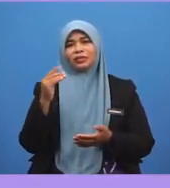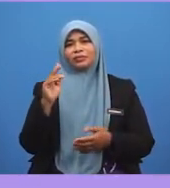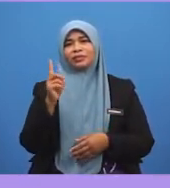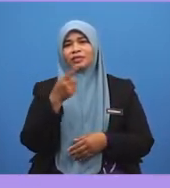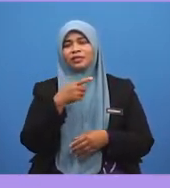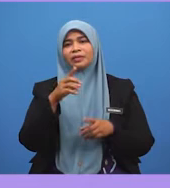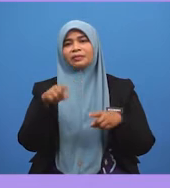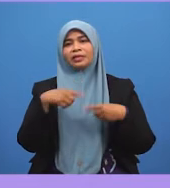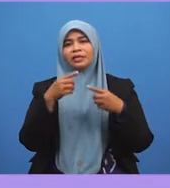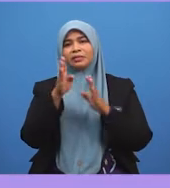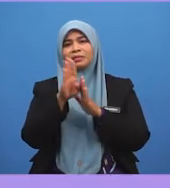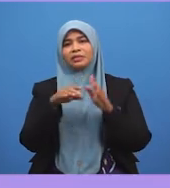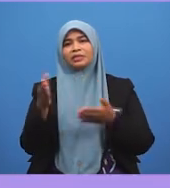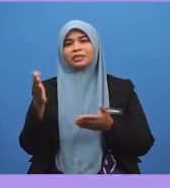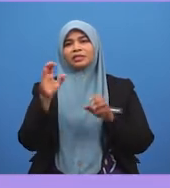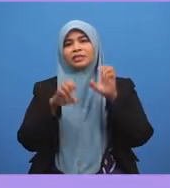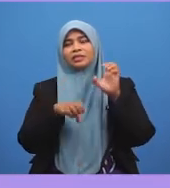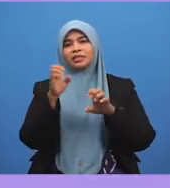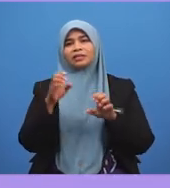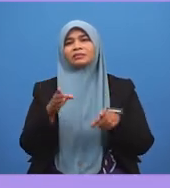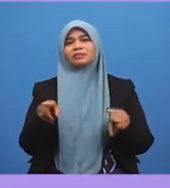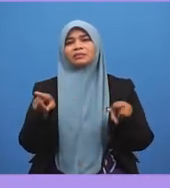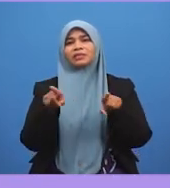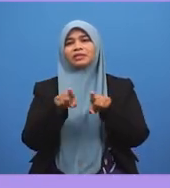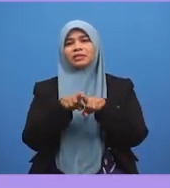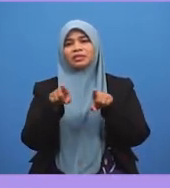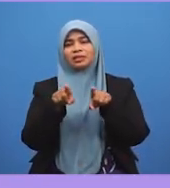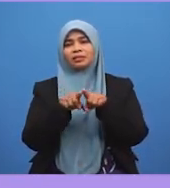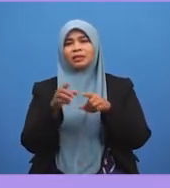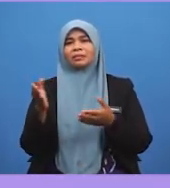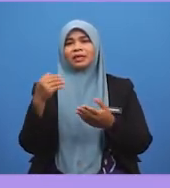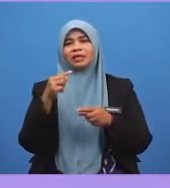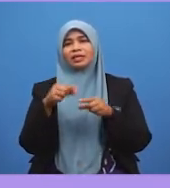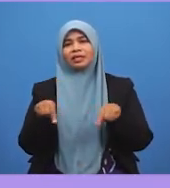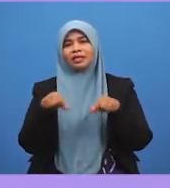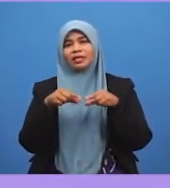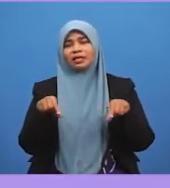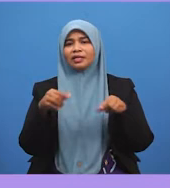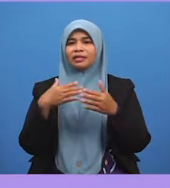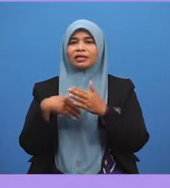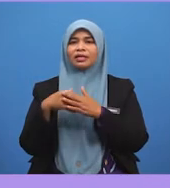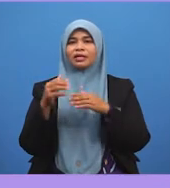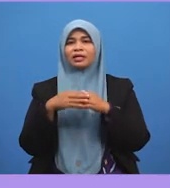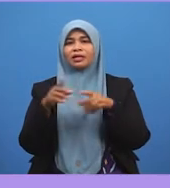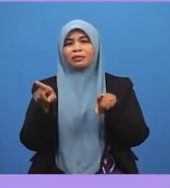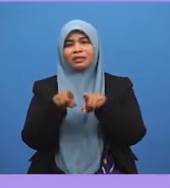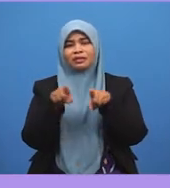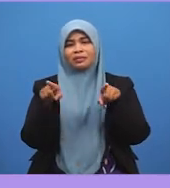jom kita bersenam sama-sama. Mari gerakkan